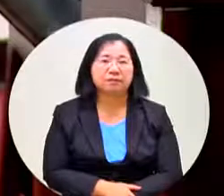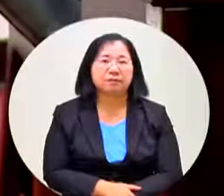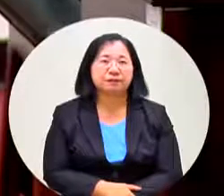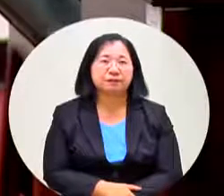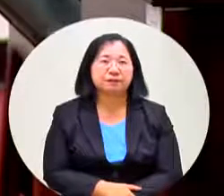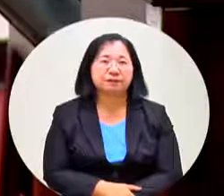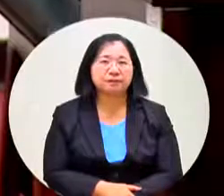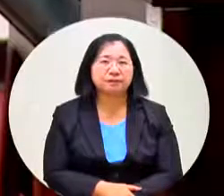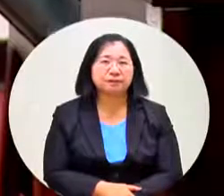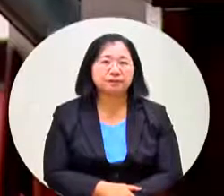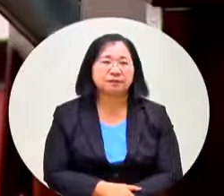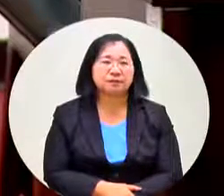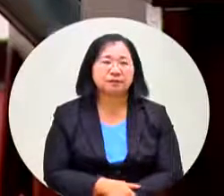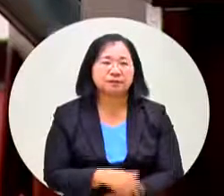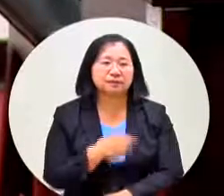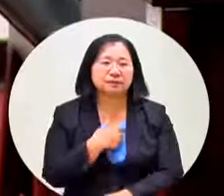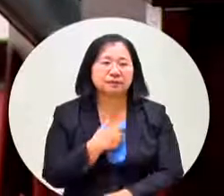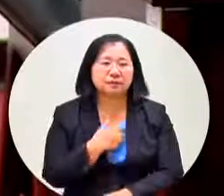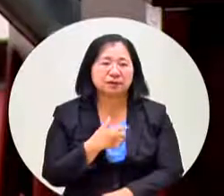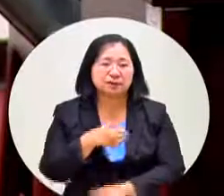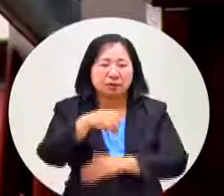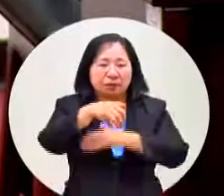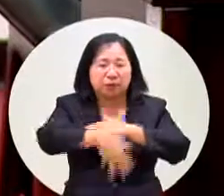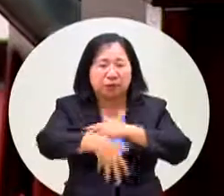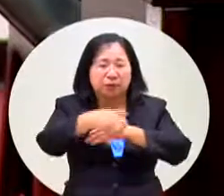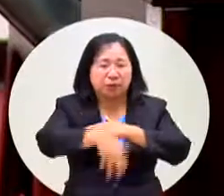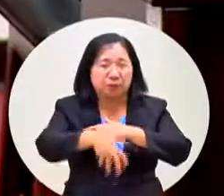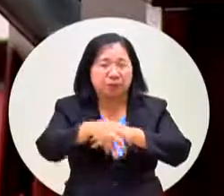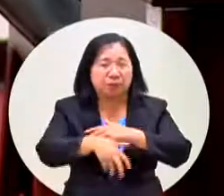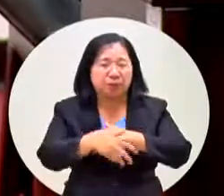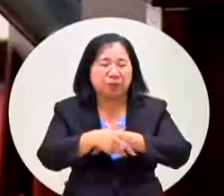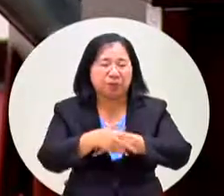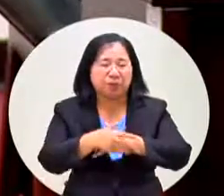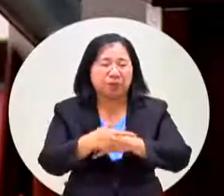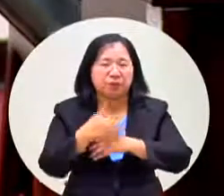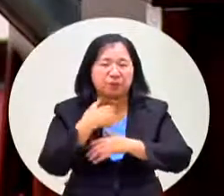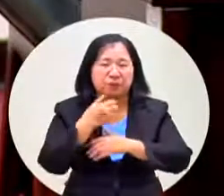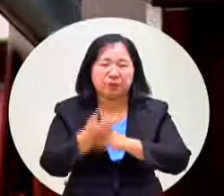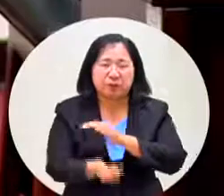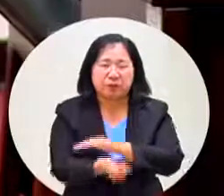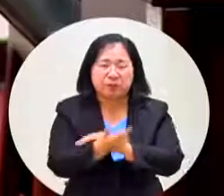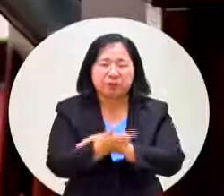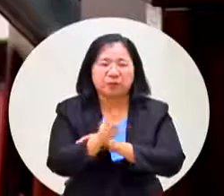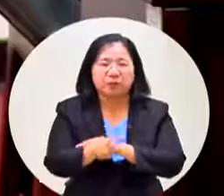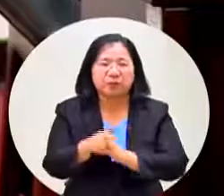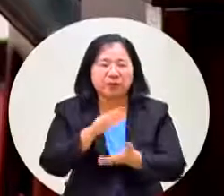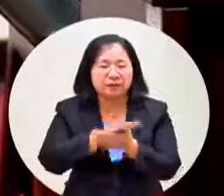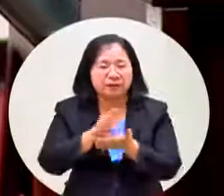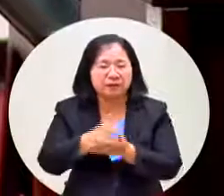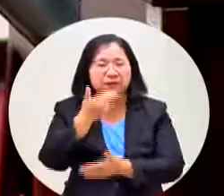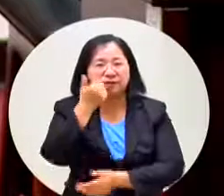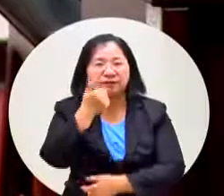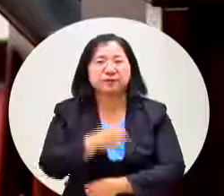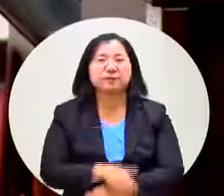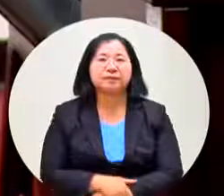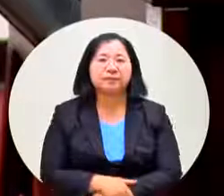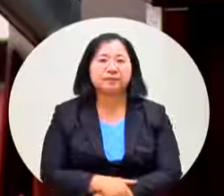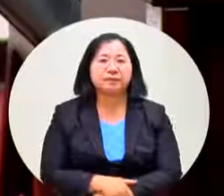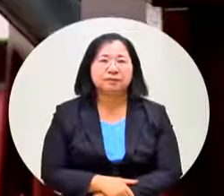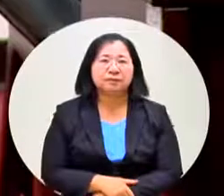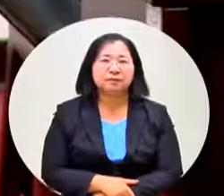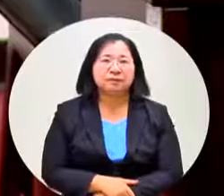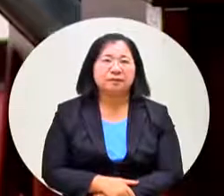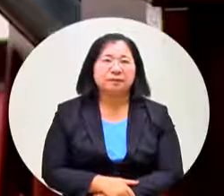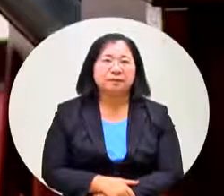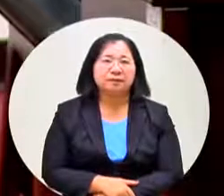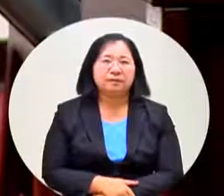去顶一阵嘛吼，差不多正个月前过去看吼、哦。你听有甲我讲吼、哦，咱除了香槟的这